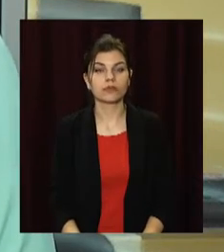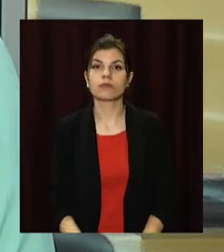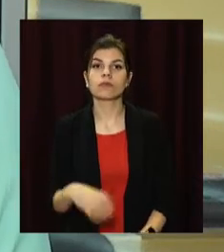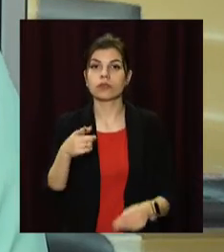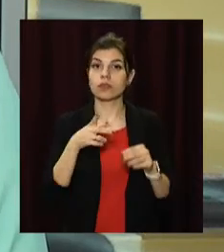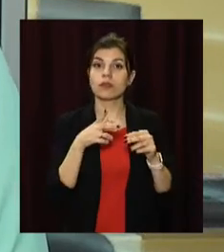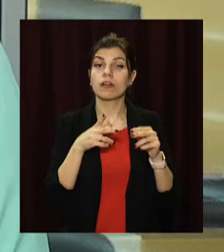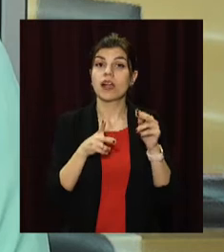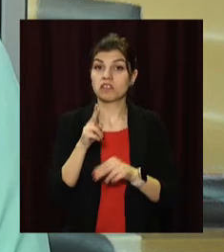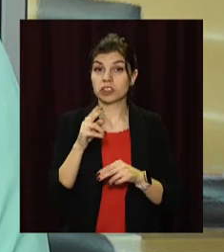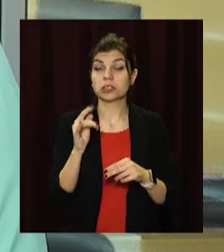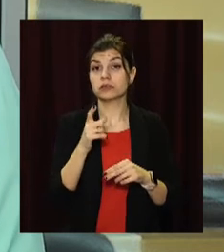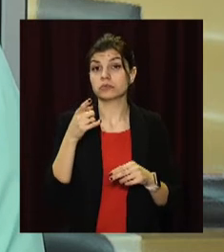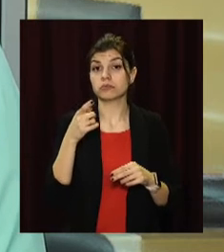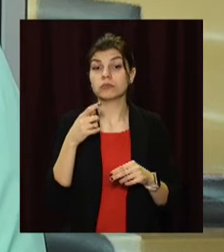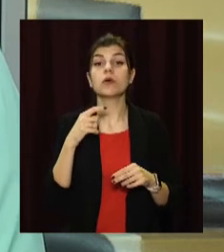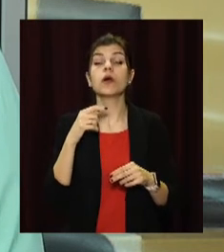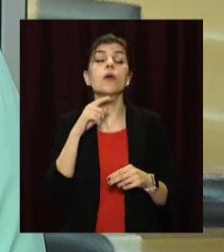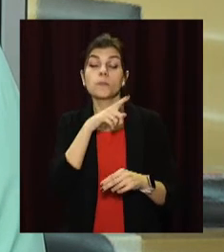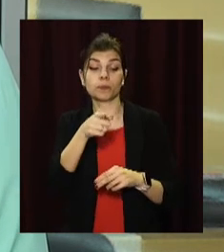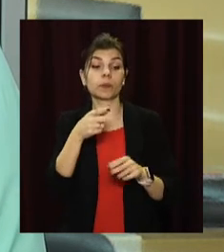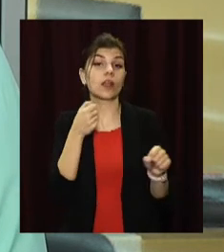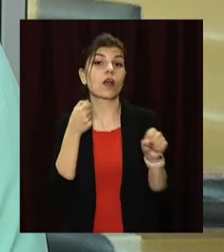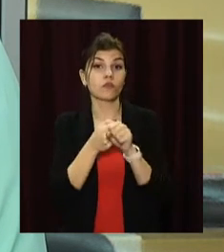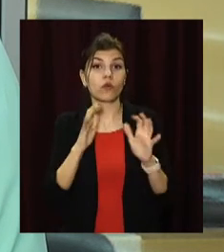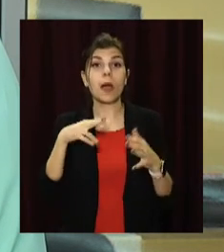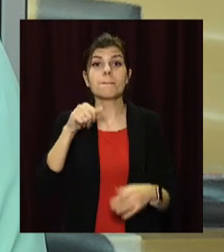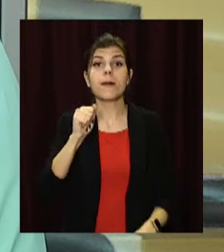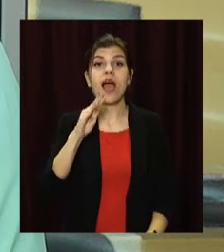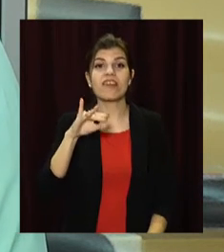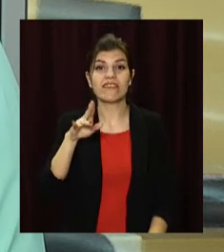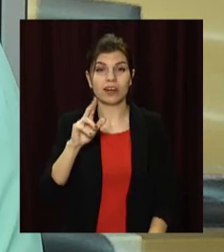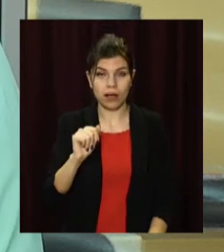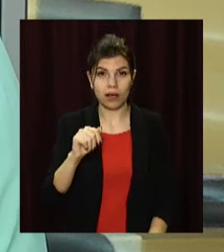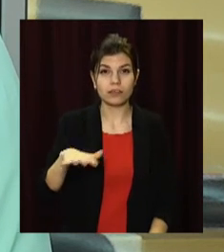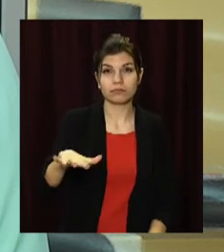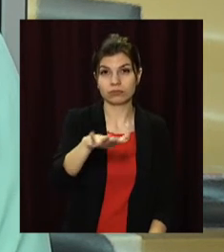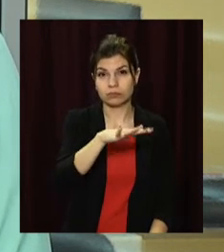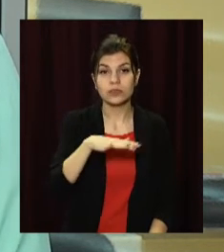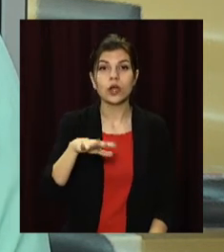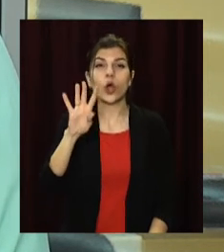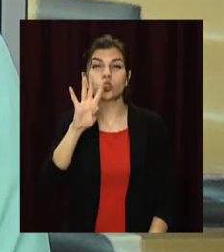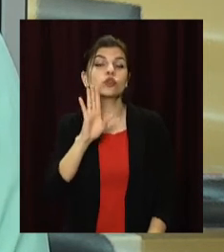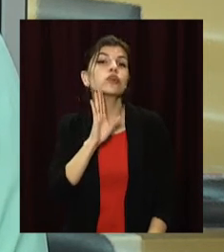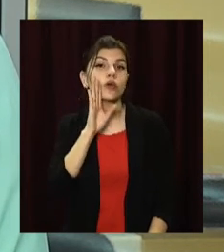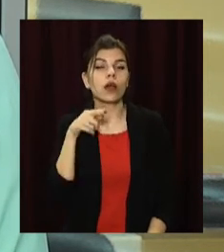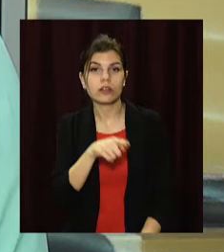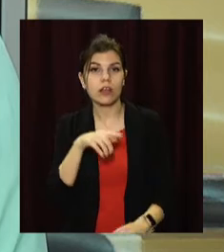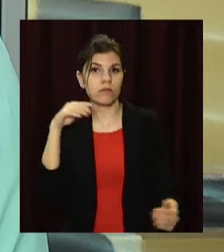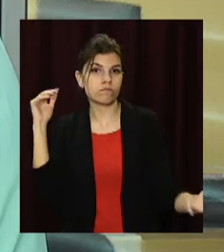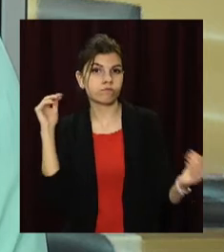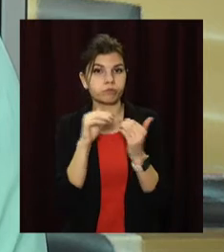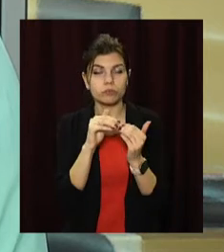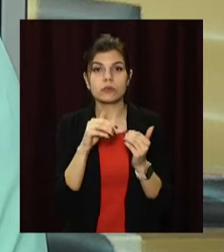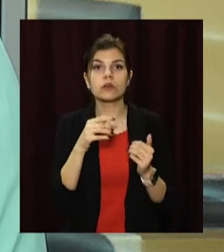Вирізали із автівки. Автотроща сталася поблизу селища Павлівка Верхньодніпровського району. О 4-й ранку там зіткнулися